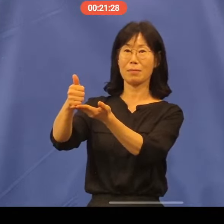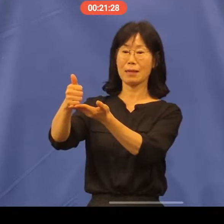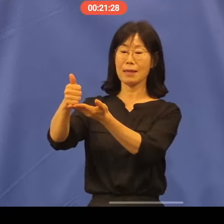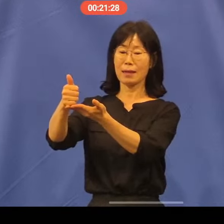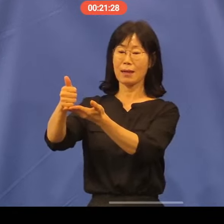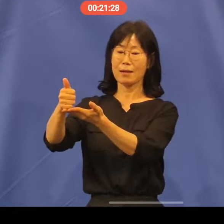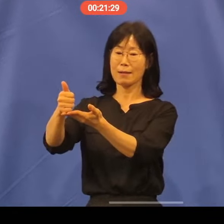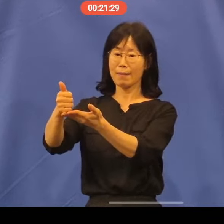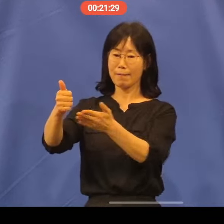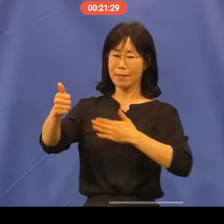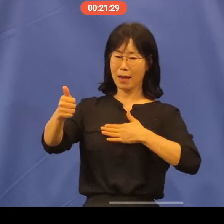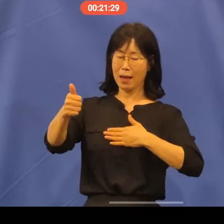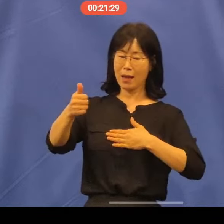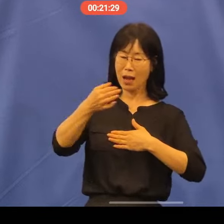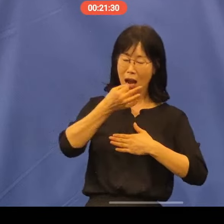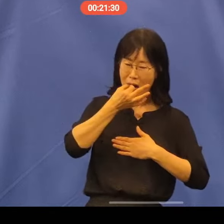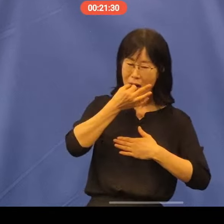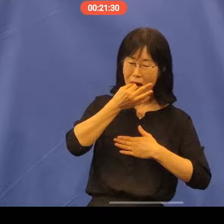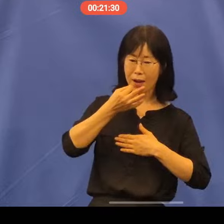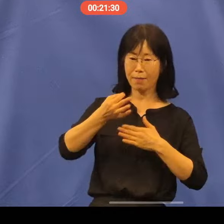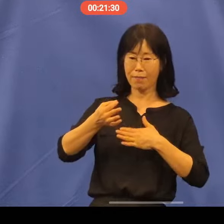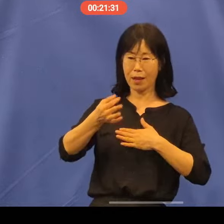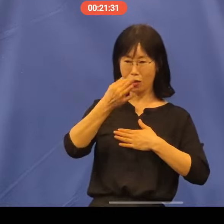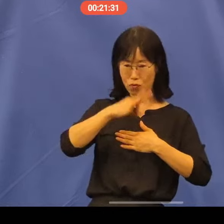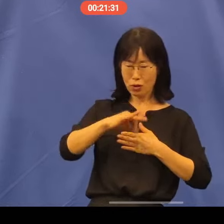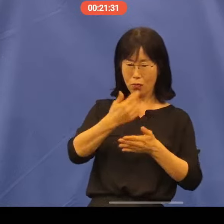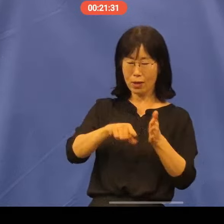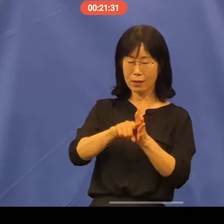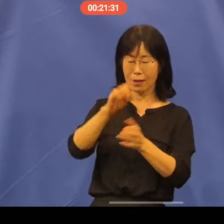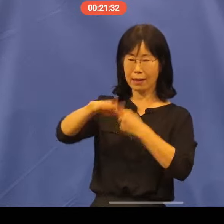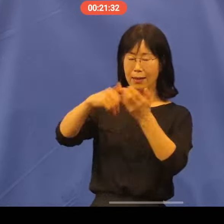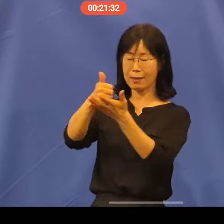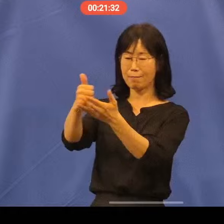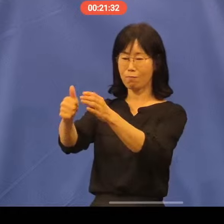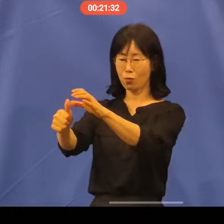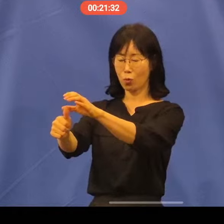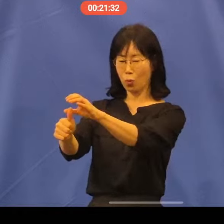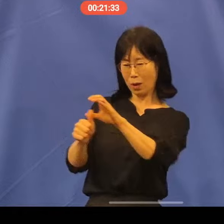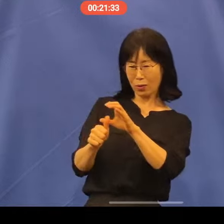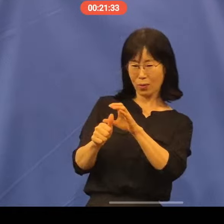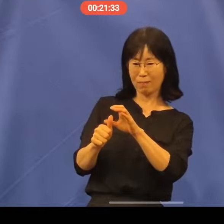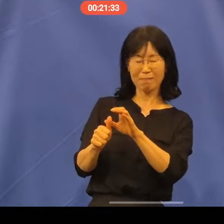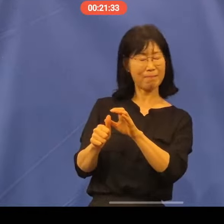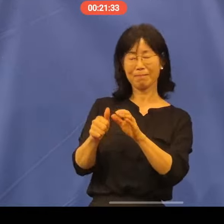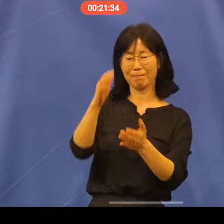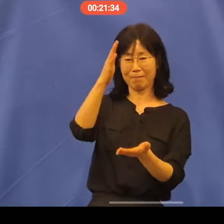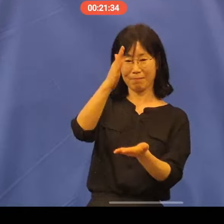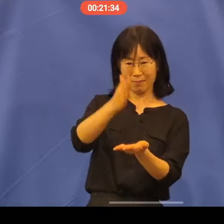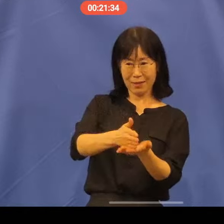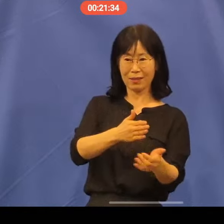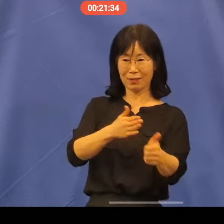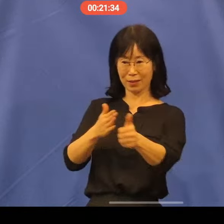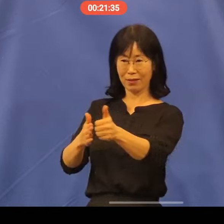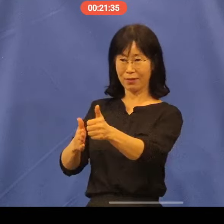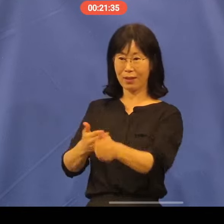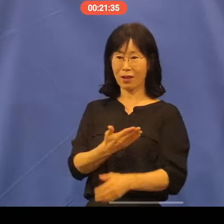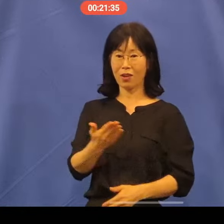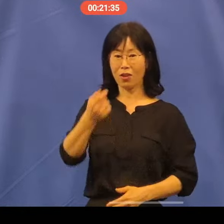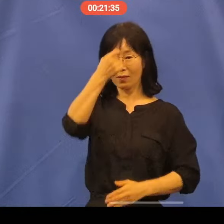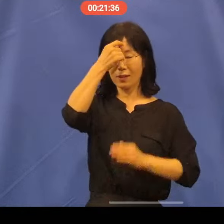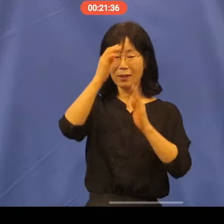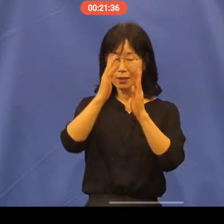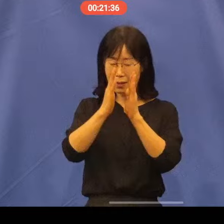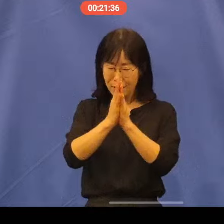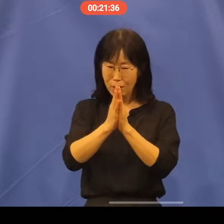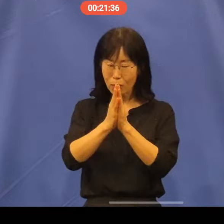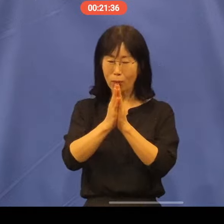이루는데 하나님이 하나님을 도구화시키는 게 아니라는 거예요. 여러분 기도도 초점을 놓치는